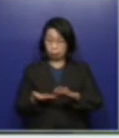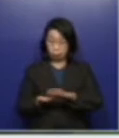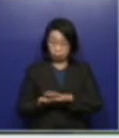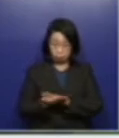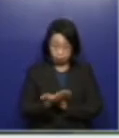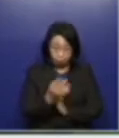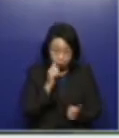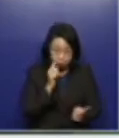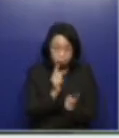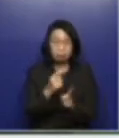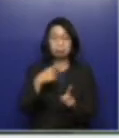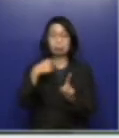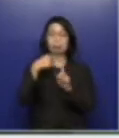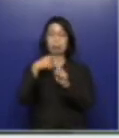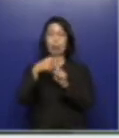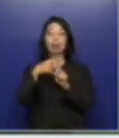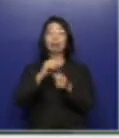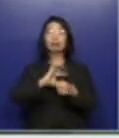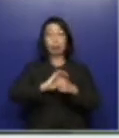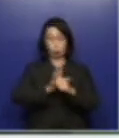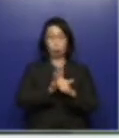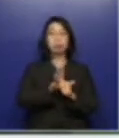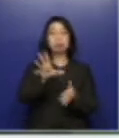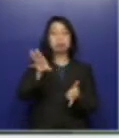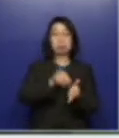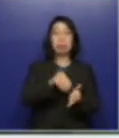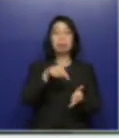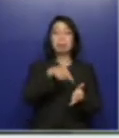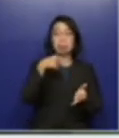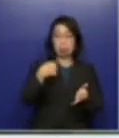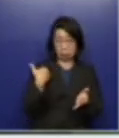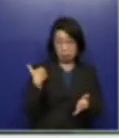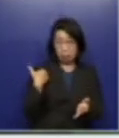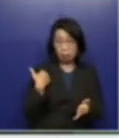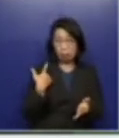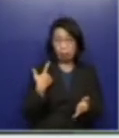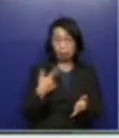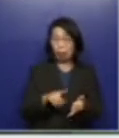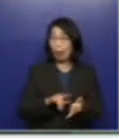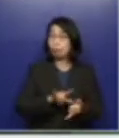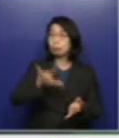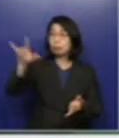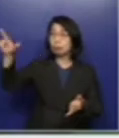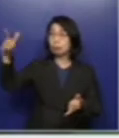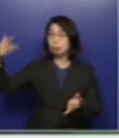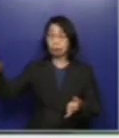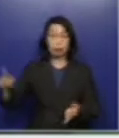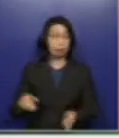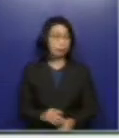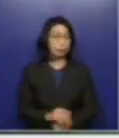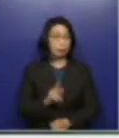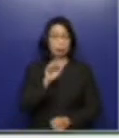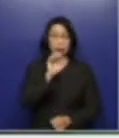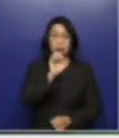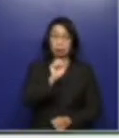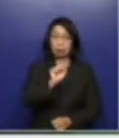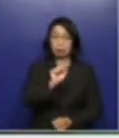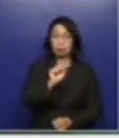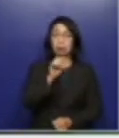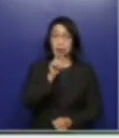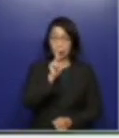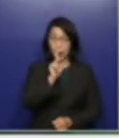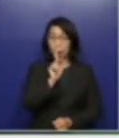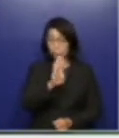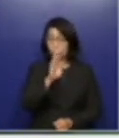กปุ๊บมารายงานแจ้งต่อพี่น้องประชาชนที่ศูนย์บริหารสถานการณ์โควิดคือสบค.เนี่ย